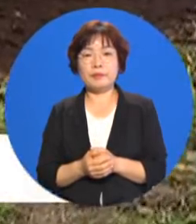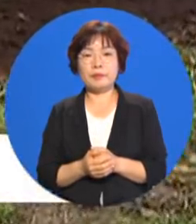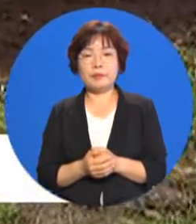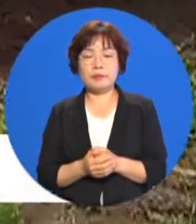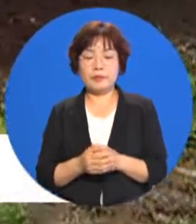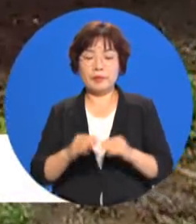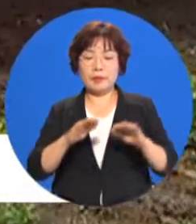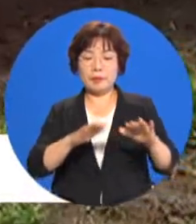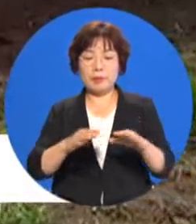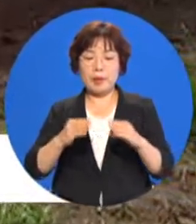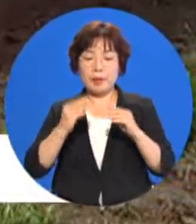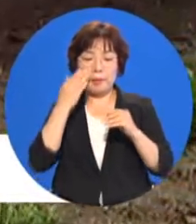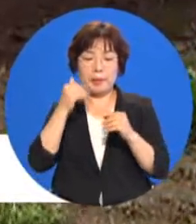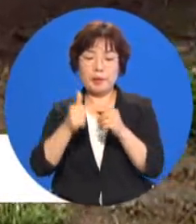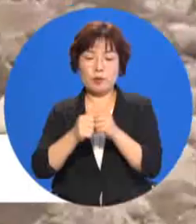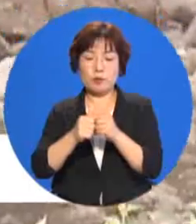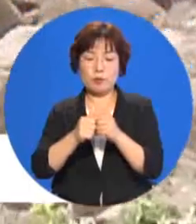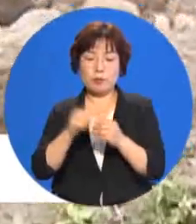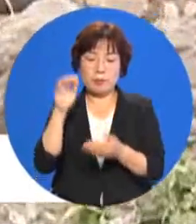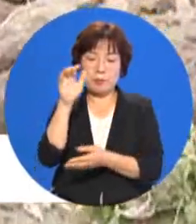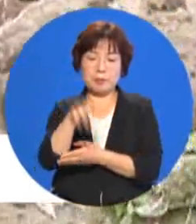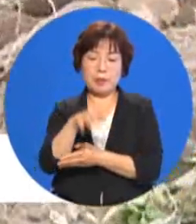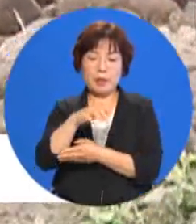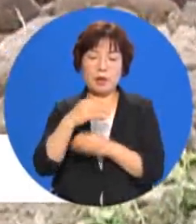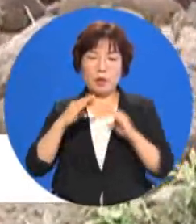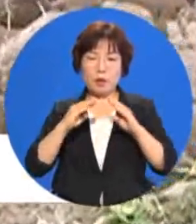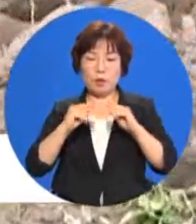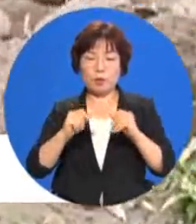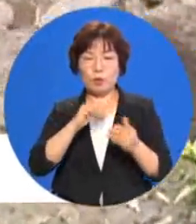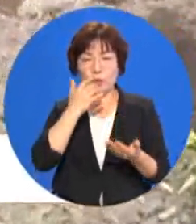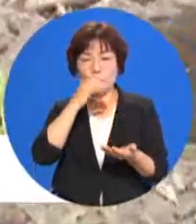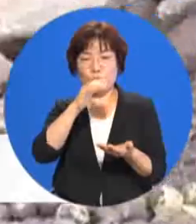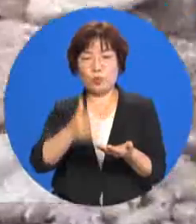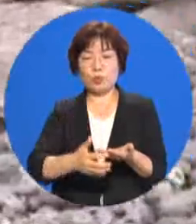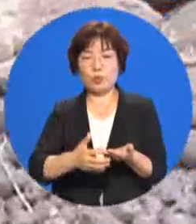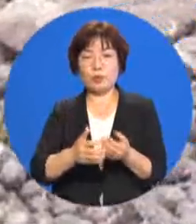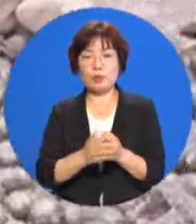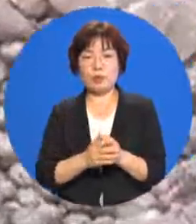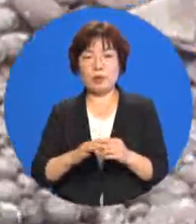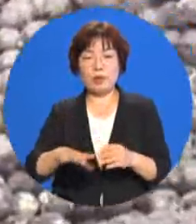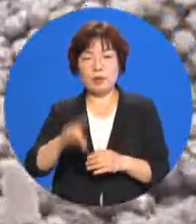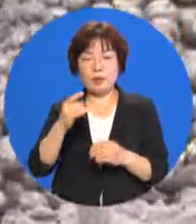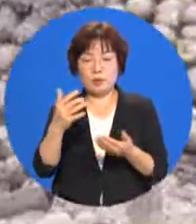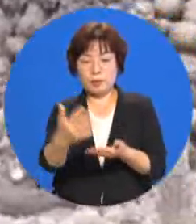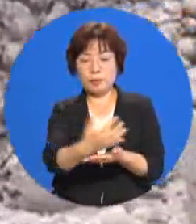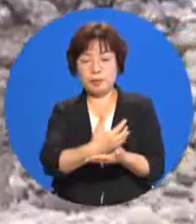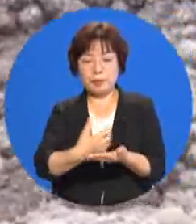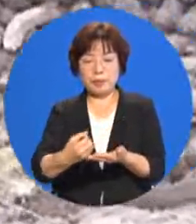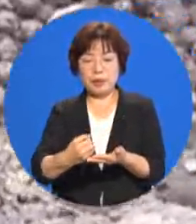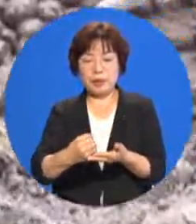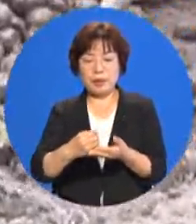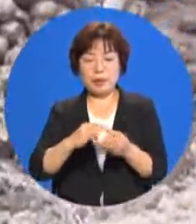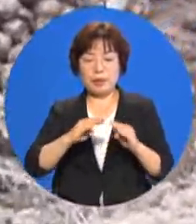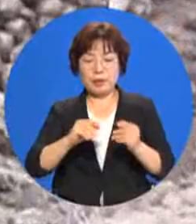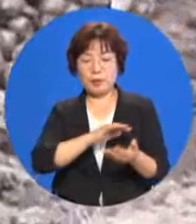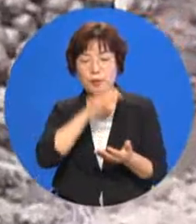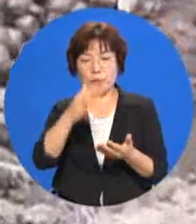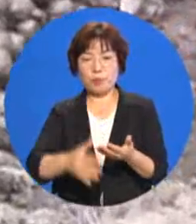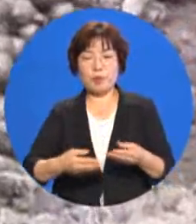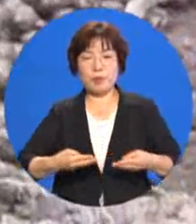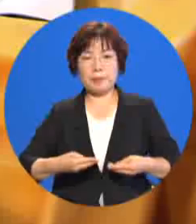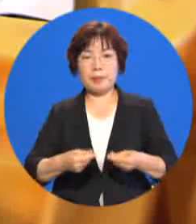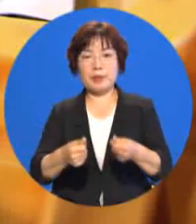바닥에 깔린 매실 위로 굴삭기가 돌과 흙을 뒤덮습니다. 올해 갓 수확한 매실을 땅에 묻어 폐기하는